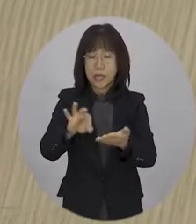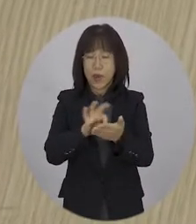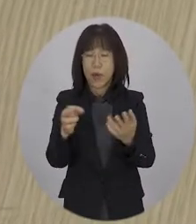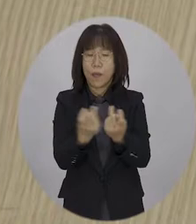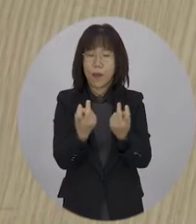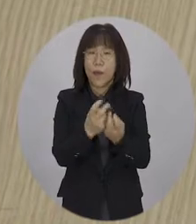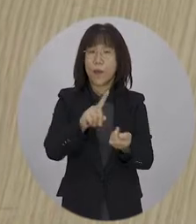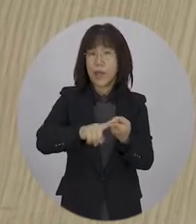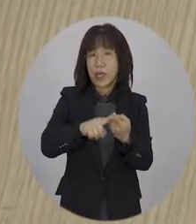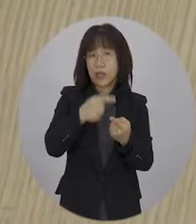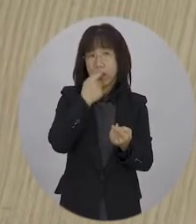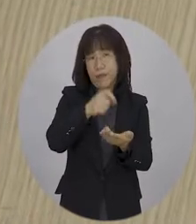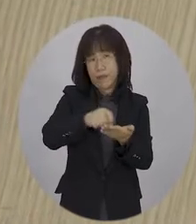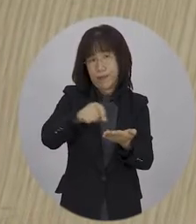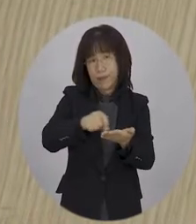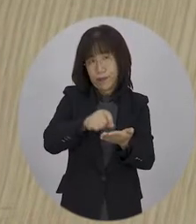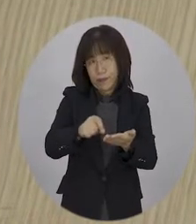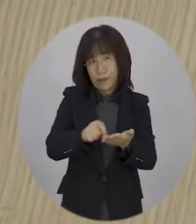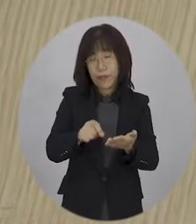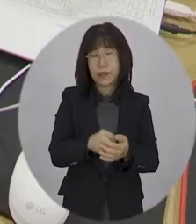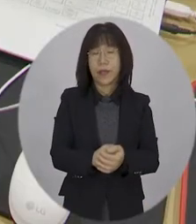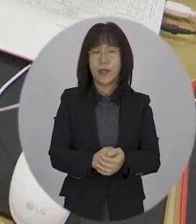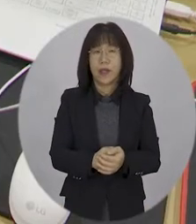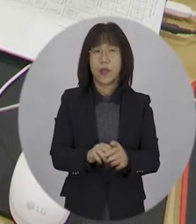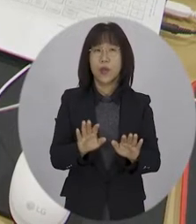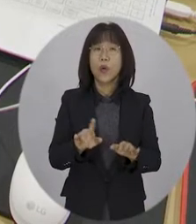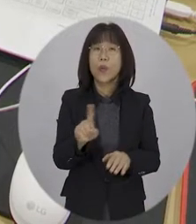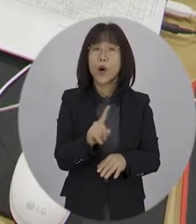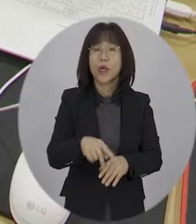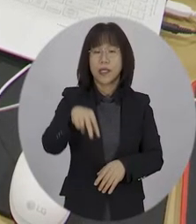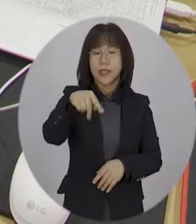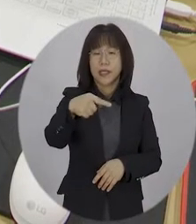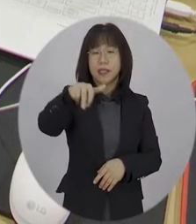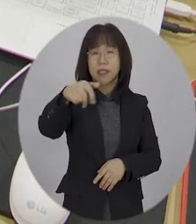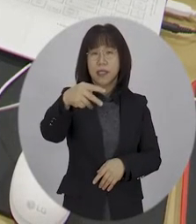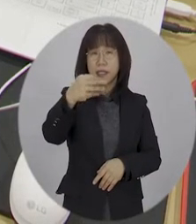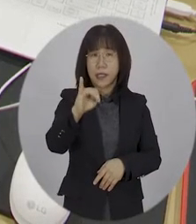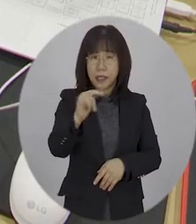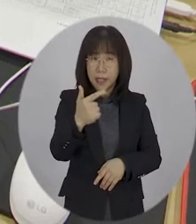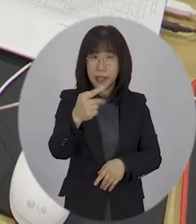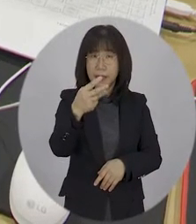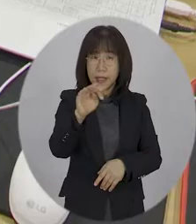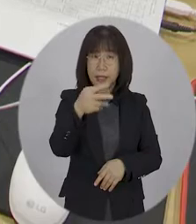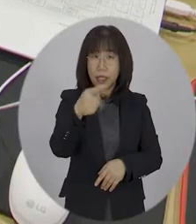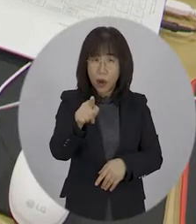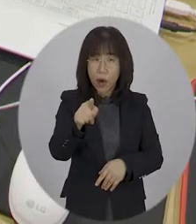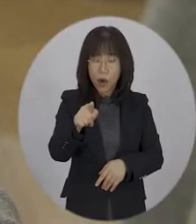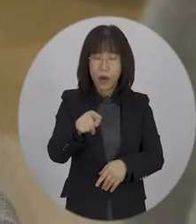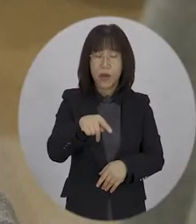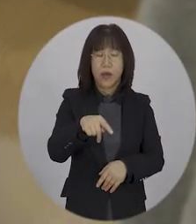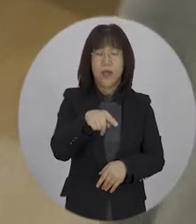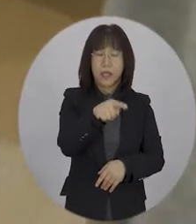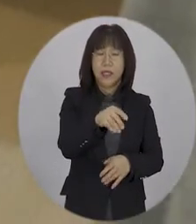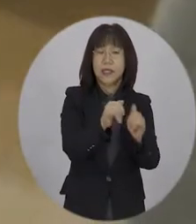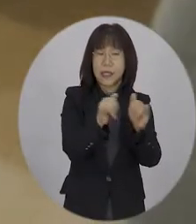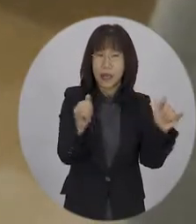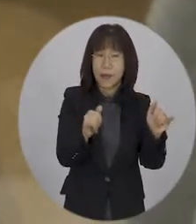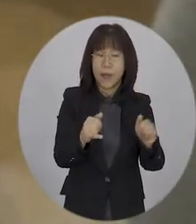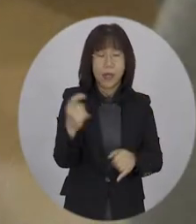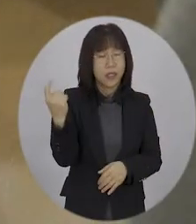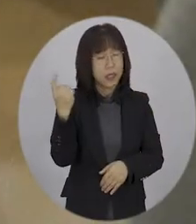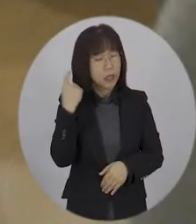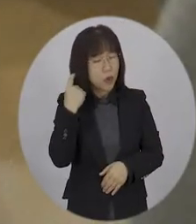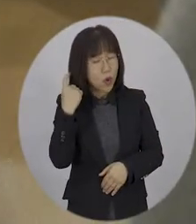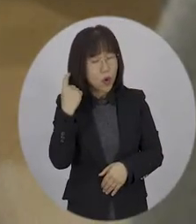사용법 을 담았습니다 또한 스크린 리더 프로그램을 사용하는 시각장애인 직원이 편리하게 사용할 수 있도록 스크린